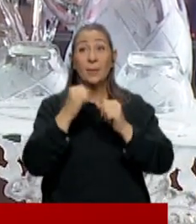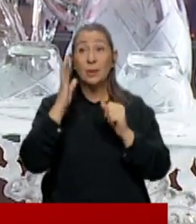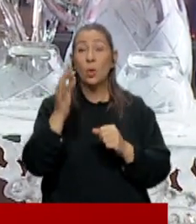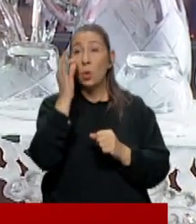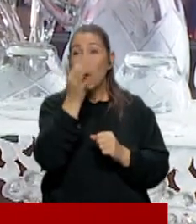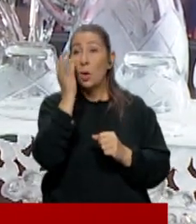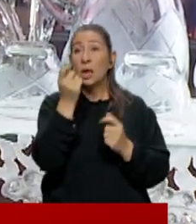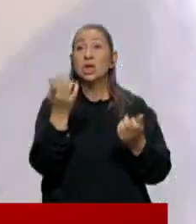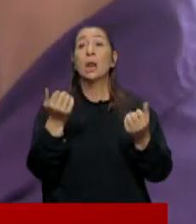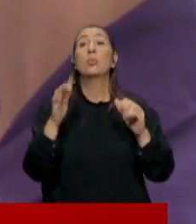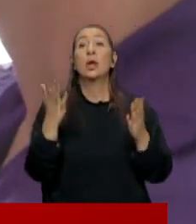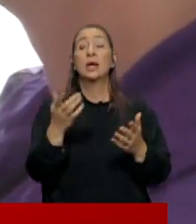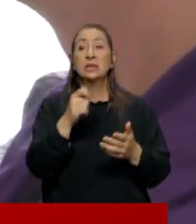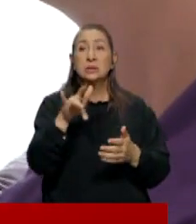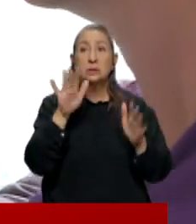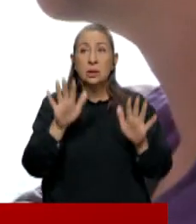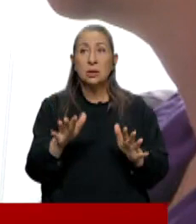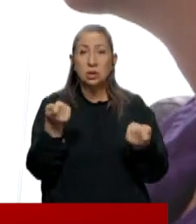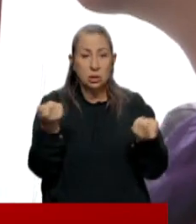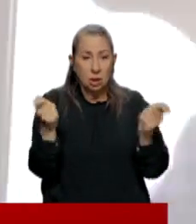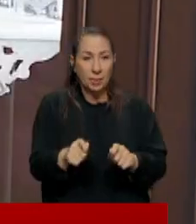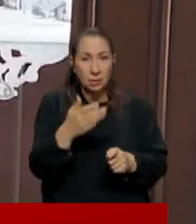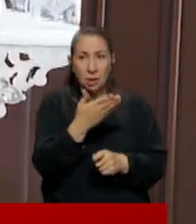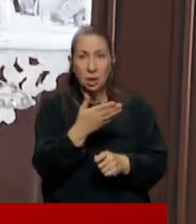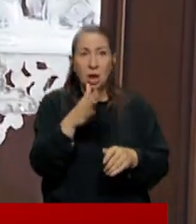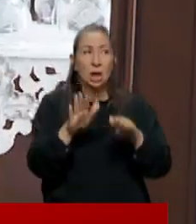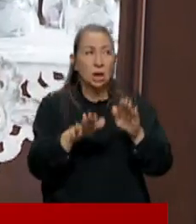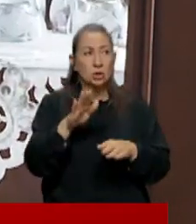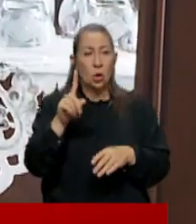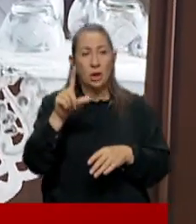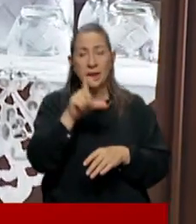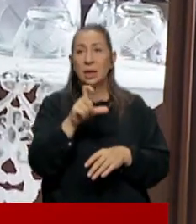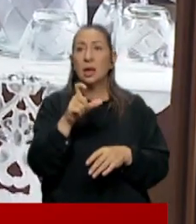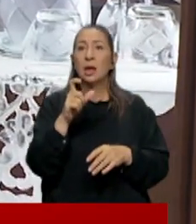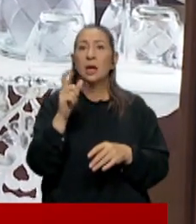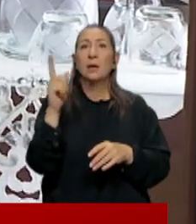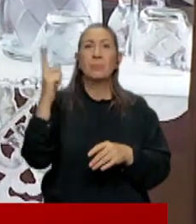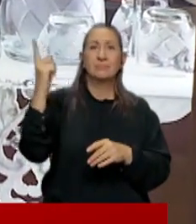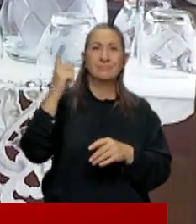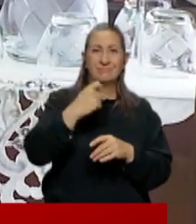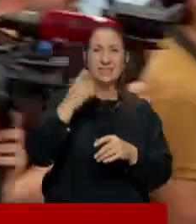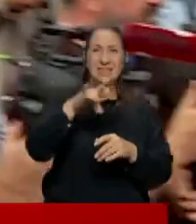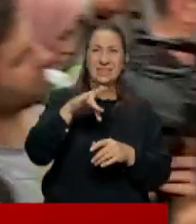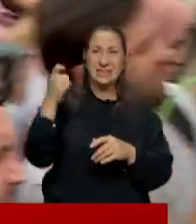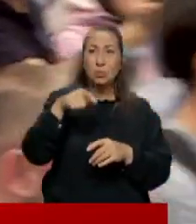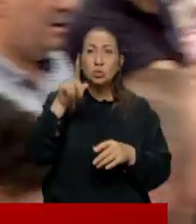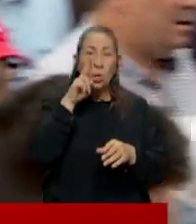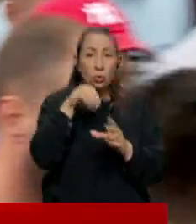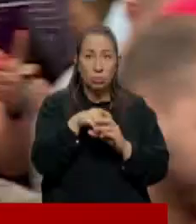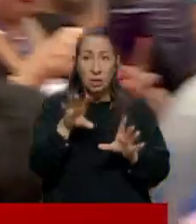bile kolay kolay işe almıyorlar İşsiz kaldım işyerim kapandı yaklaşık 10 aydır da işsizlik sigortası oluyorum bu ay son ayım